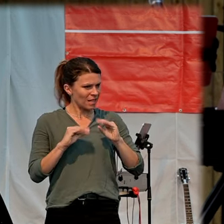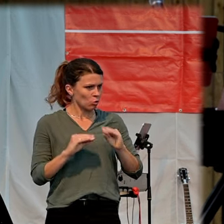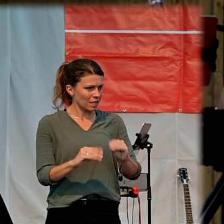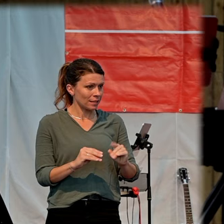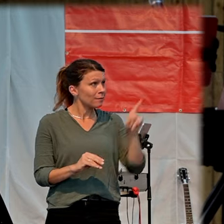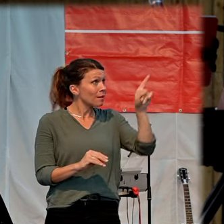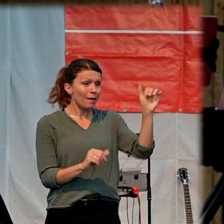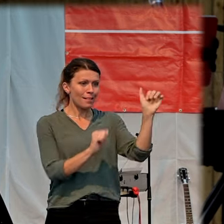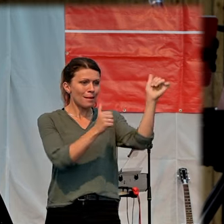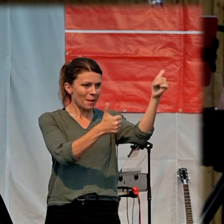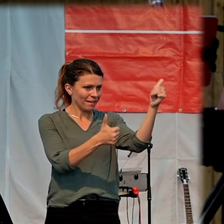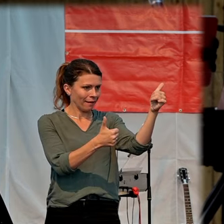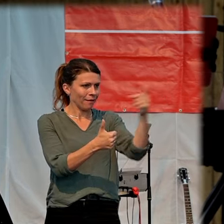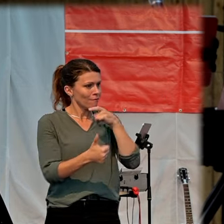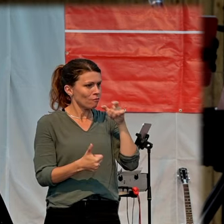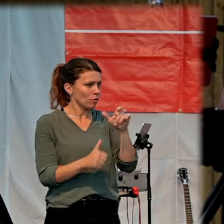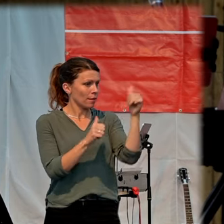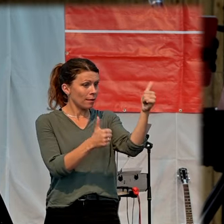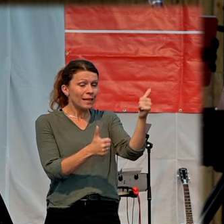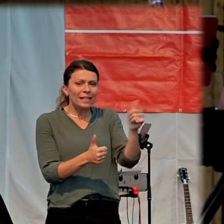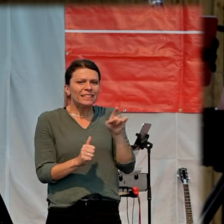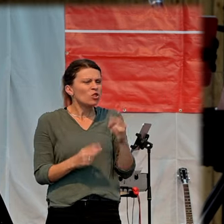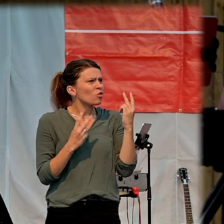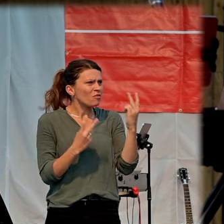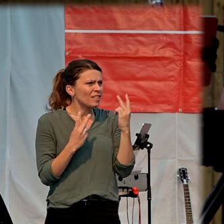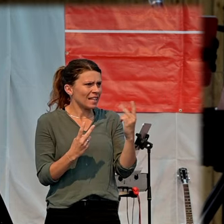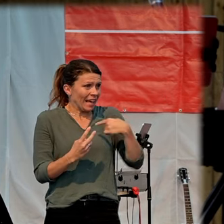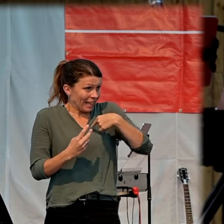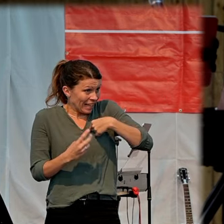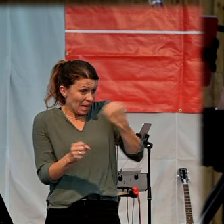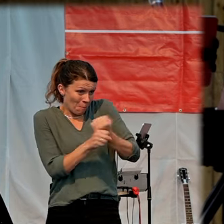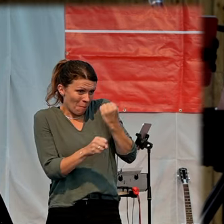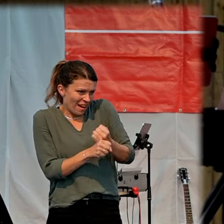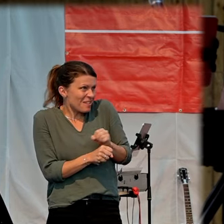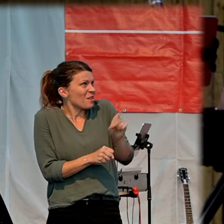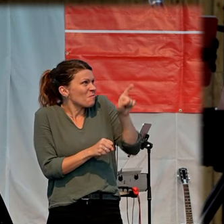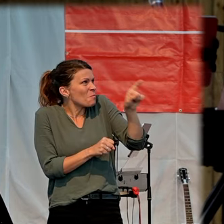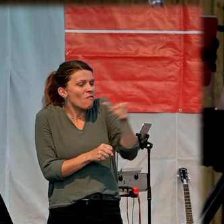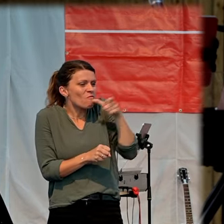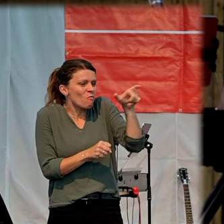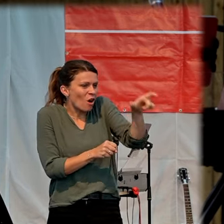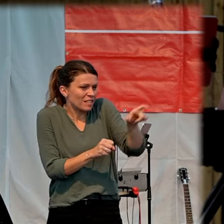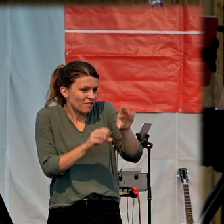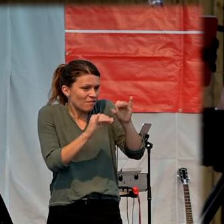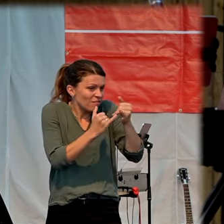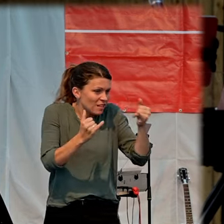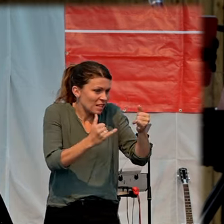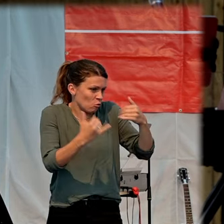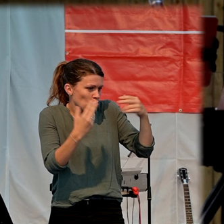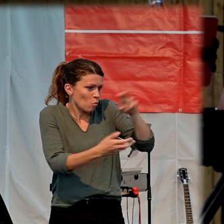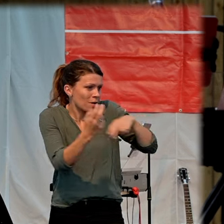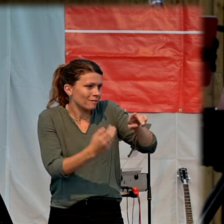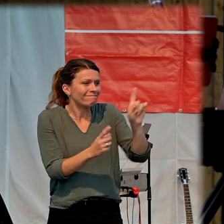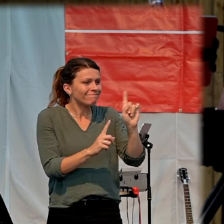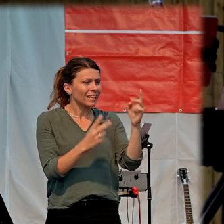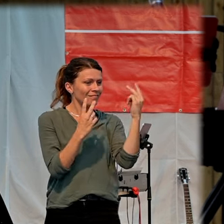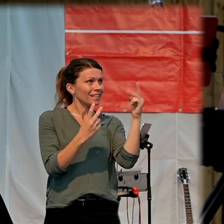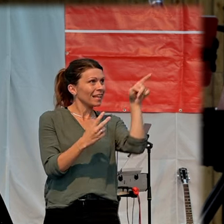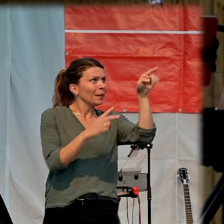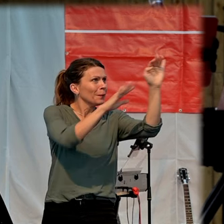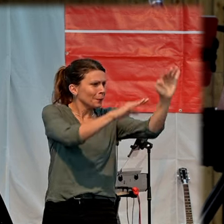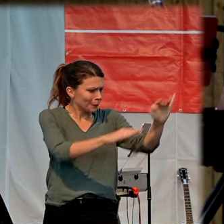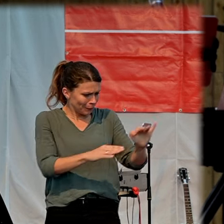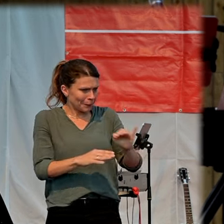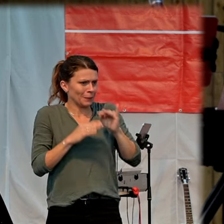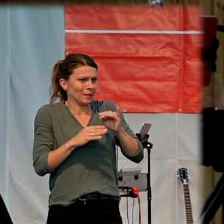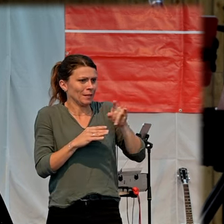Es ist gar nicht so entscheidend, was du mit der Bibel machst, sondern was die Bibel, das biblische Wort mit dir macht. Es verändert, es